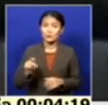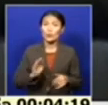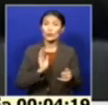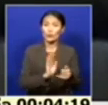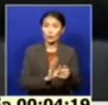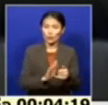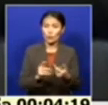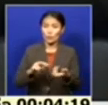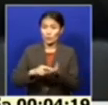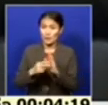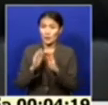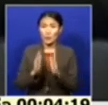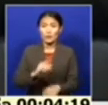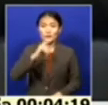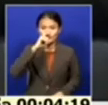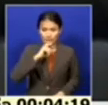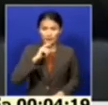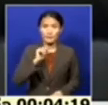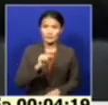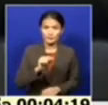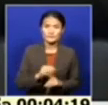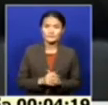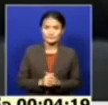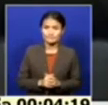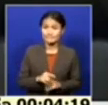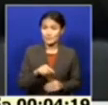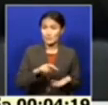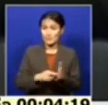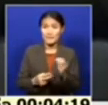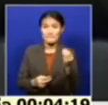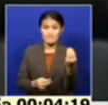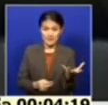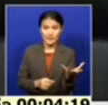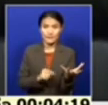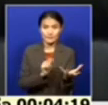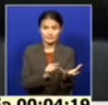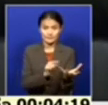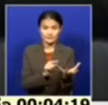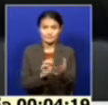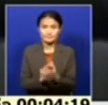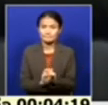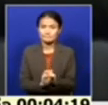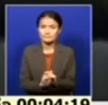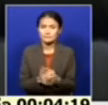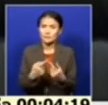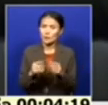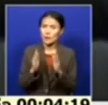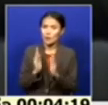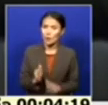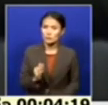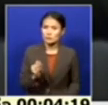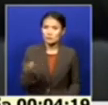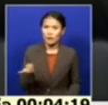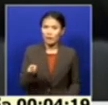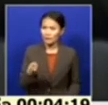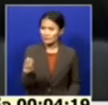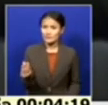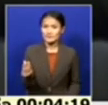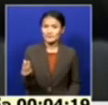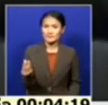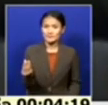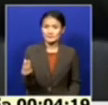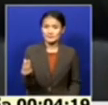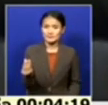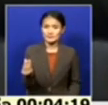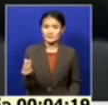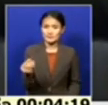เนี่ยล้วนแล้วแต่เป็นคุณประโยชน์ให้กับประเทศของเขาคือประเทศไทยล้วนแล้วแต่เป็นคุณกับตัว